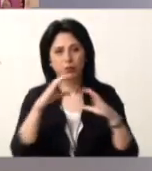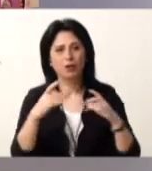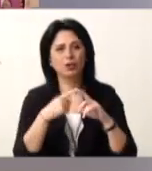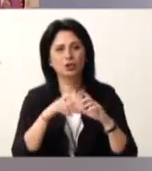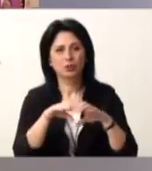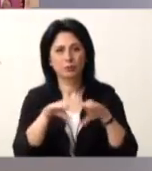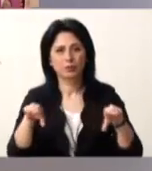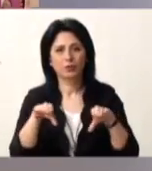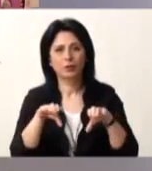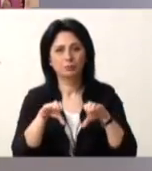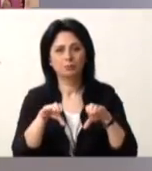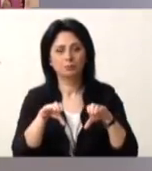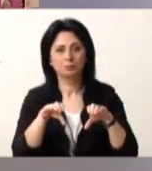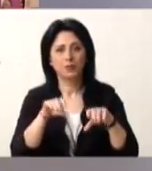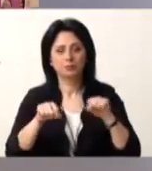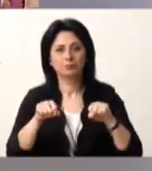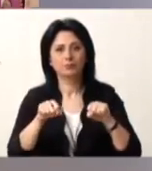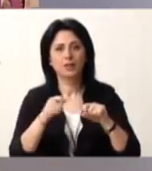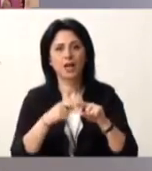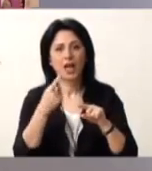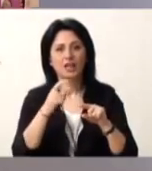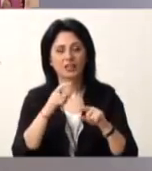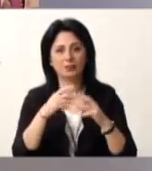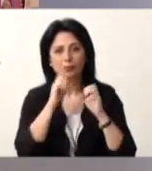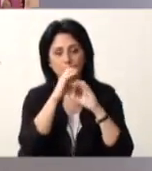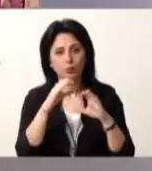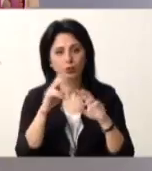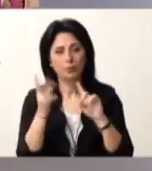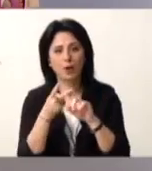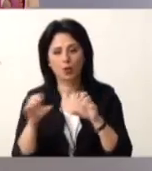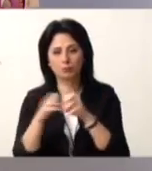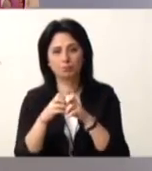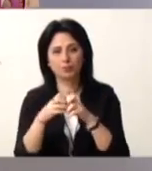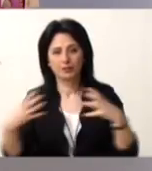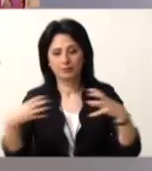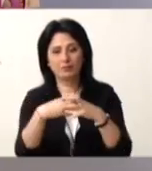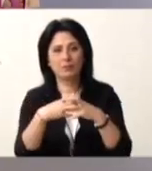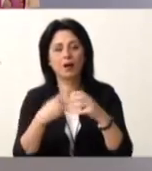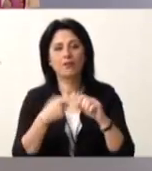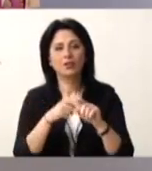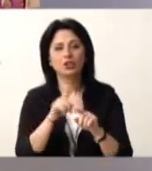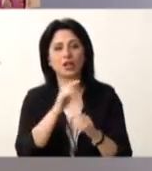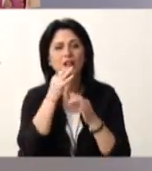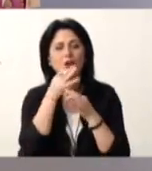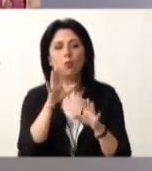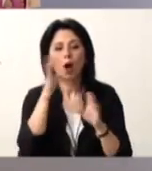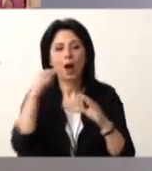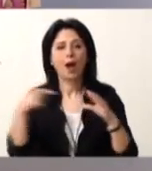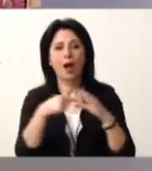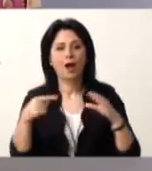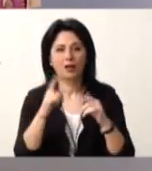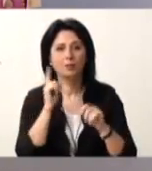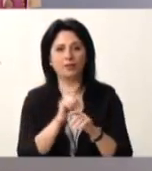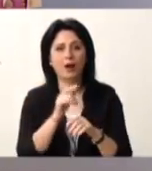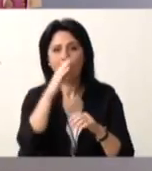ჩვეულებრივად დაიბერება, უბრალოდ მჭიდროდ შეკარით, შეგიძლიათ ერთი ბუშტი მეორეში მოათავსოთ და აბსოლუტურად იგივე ნებისმიერი რაღაცა რაც იქნება ჰაერი,